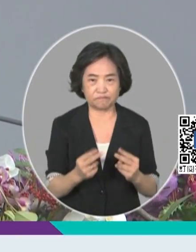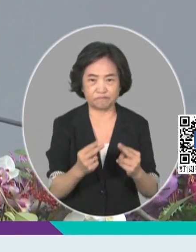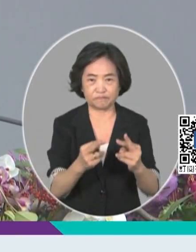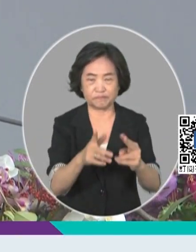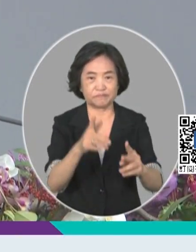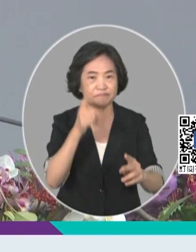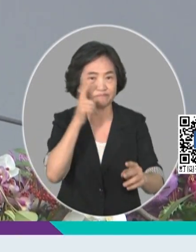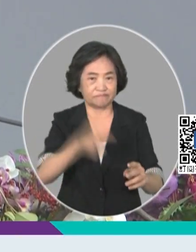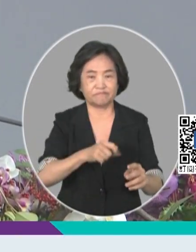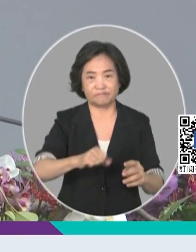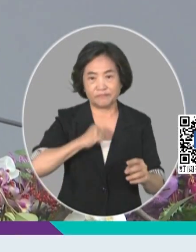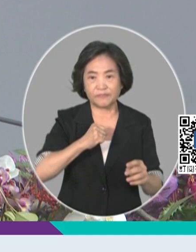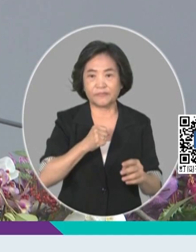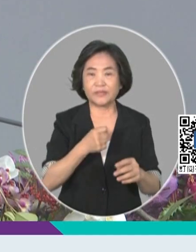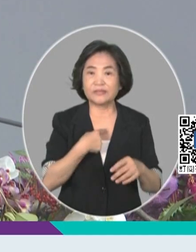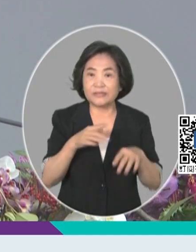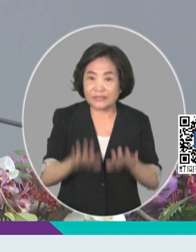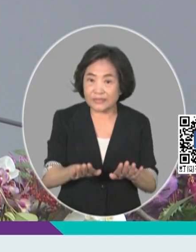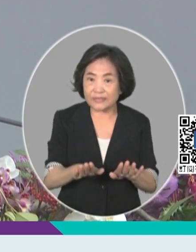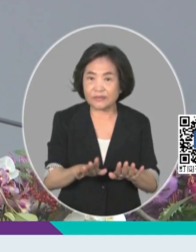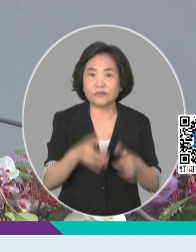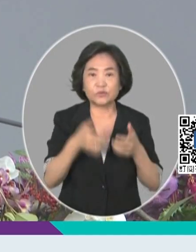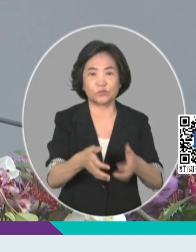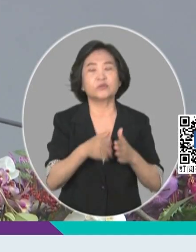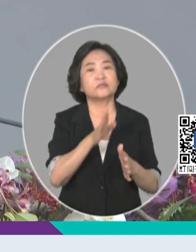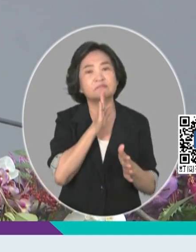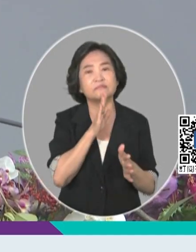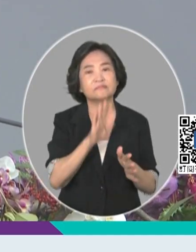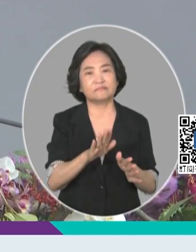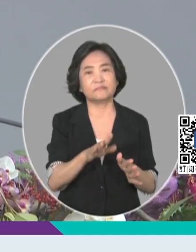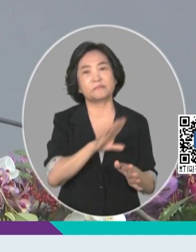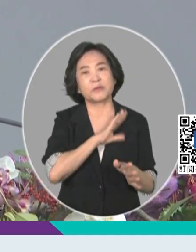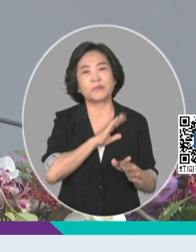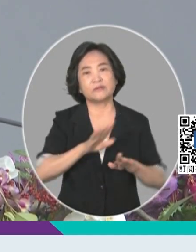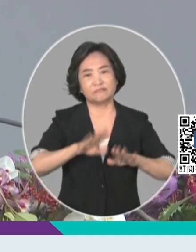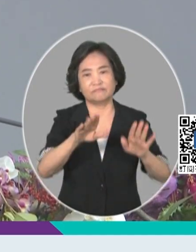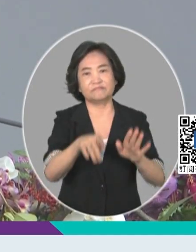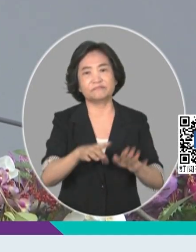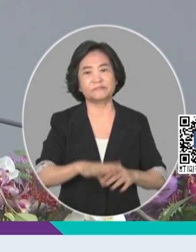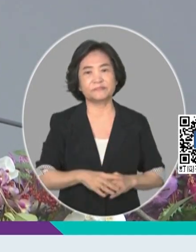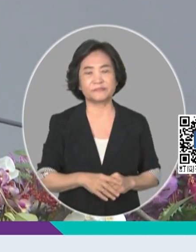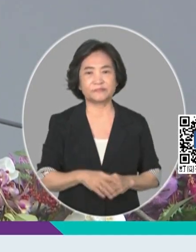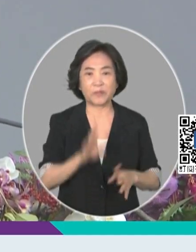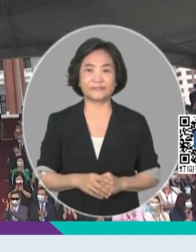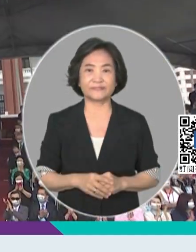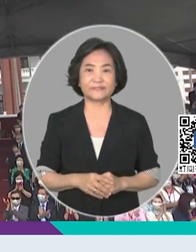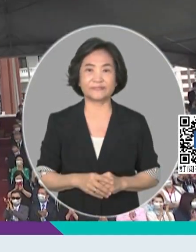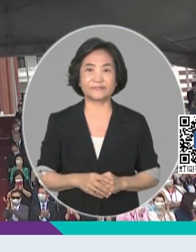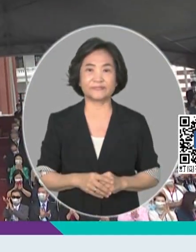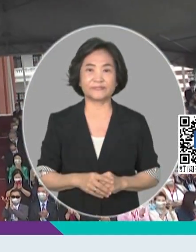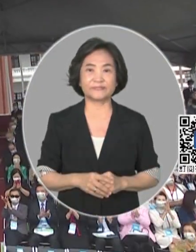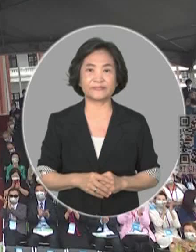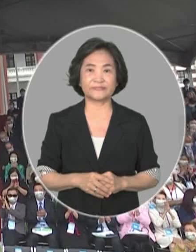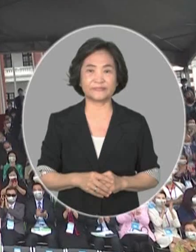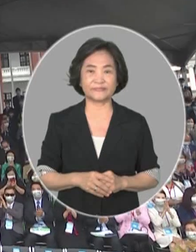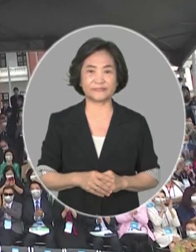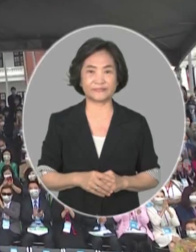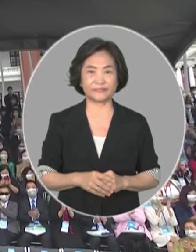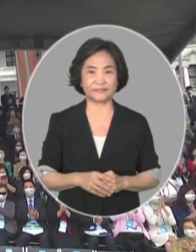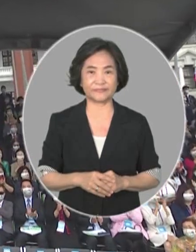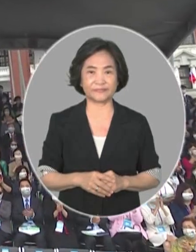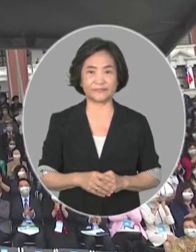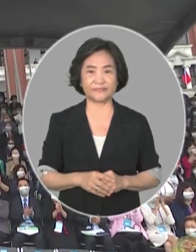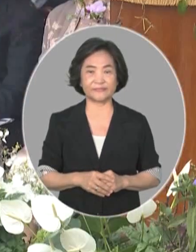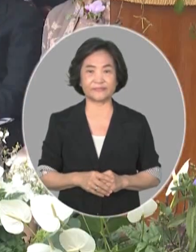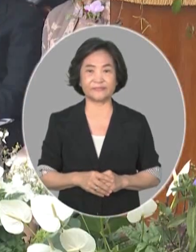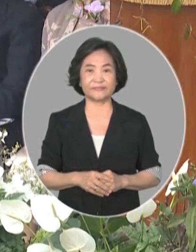韧的国家，就是现阶段国家发展最重要的目标。 特别用当今社会最大公约数“中